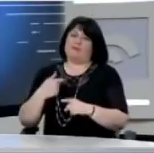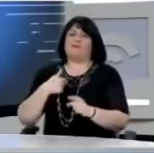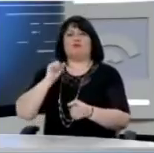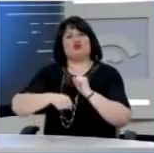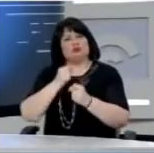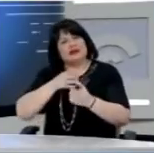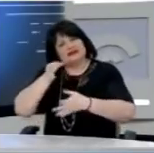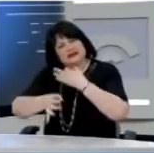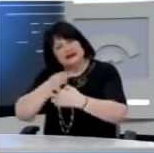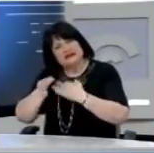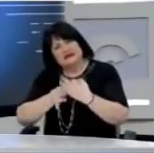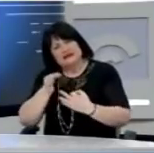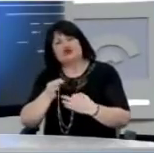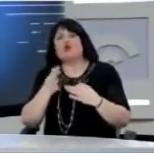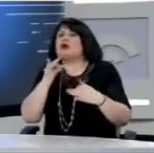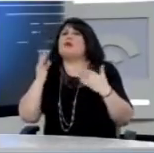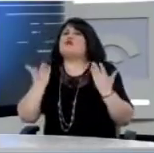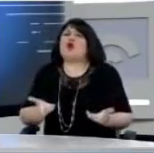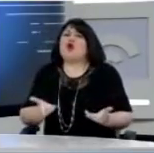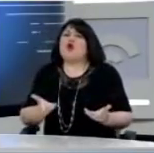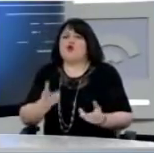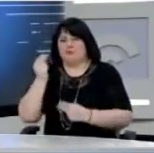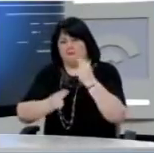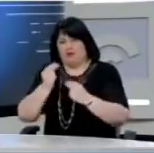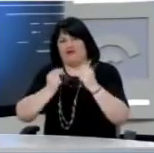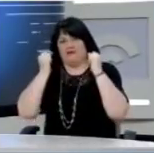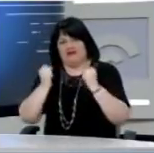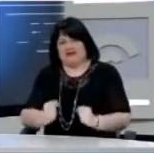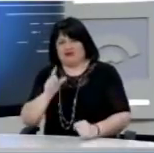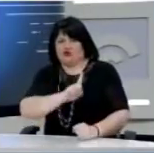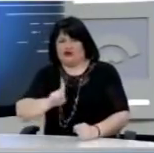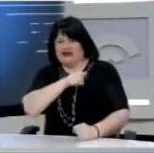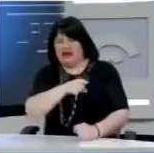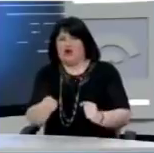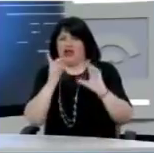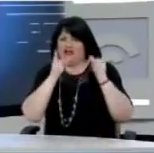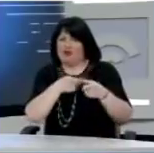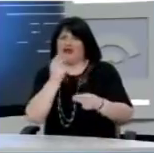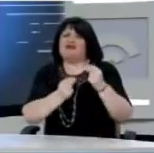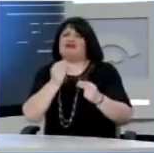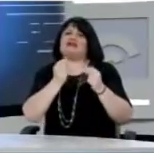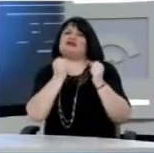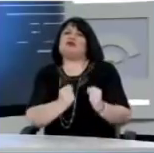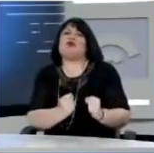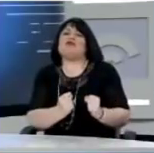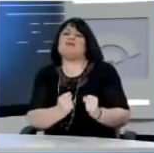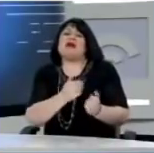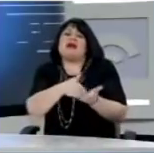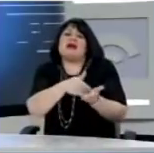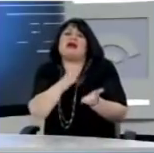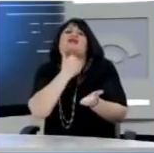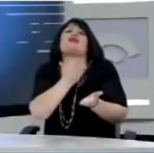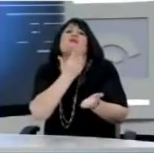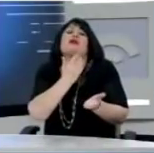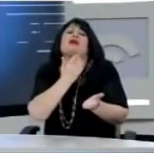να εξηγήσω γιατί το πρόβλημα το βασικό που έχει ο κύριος Μητσοτάκης και η Νέα Δημοκρατία δεν μπορεί να το αποφύγει όσο